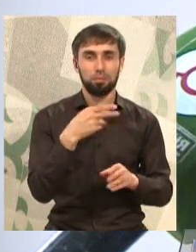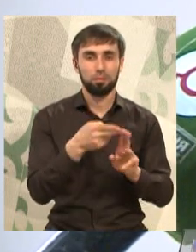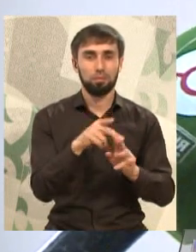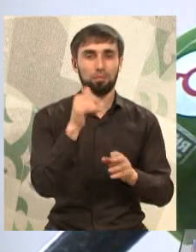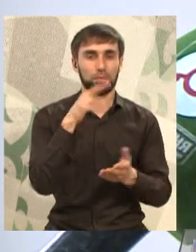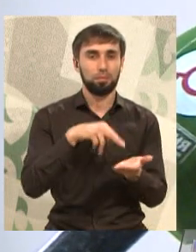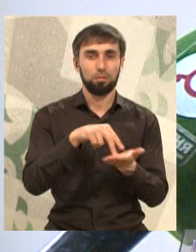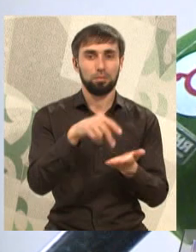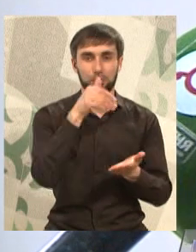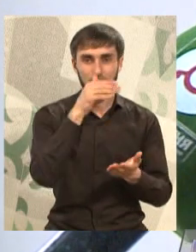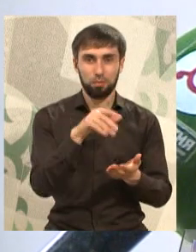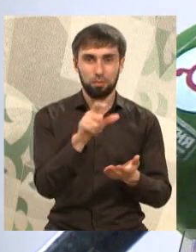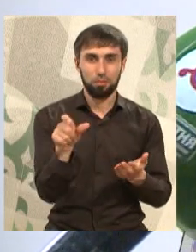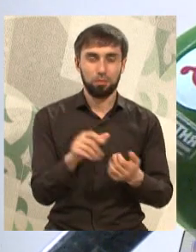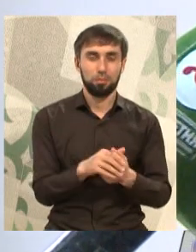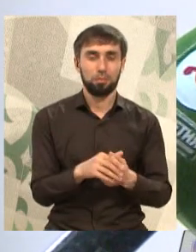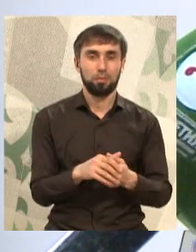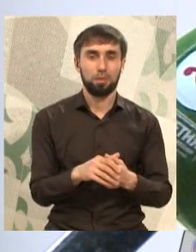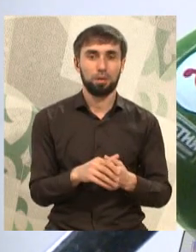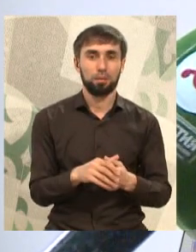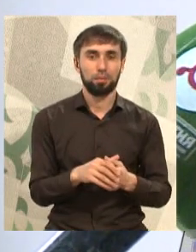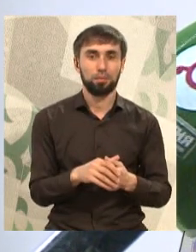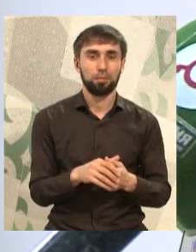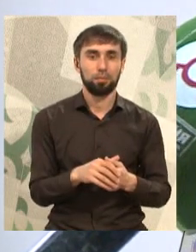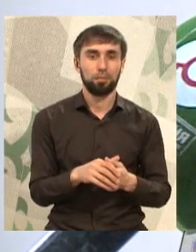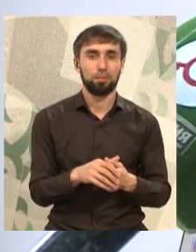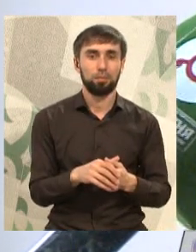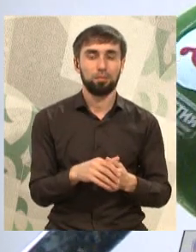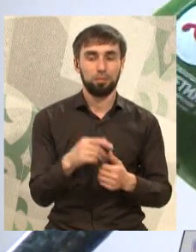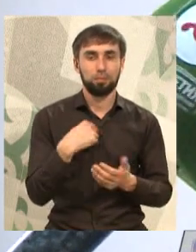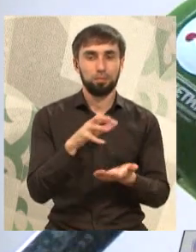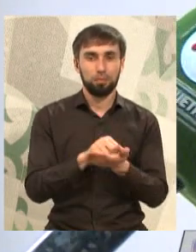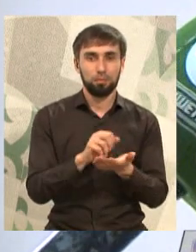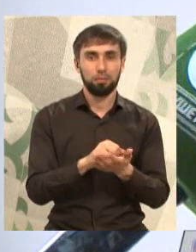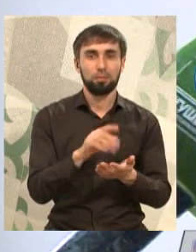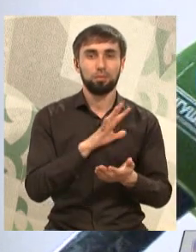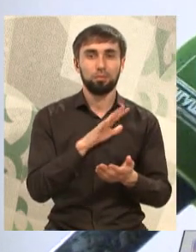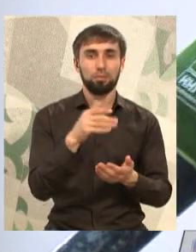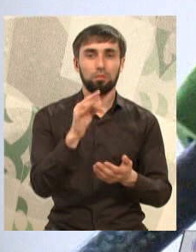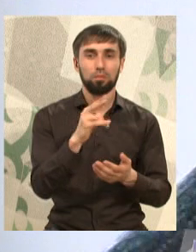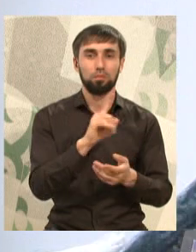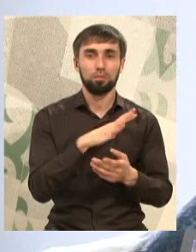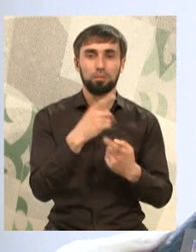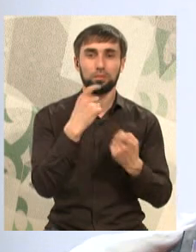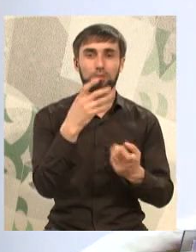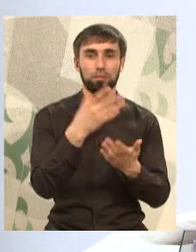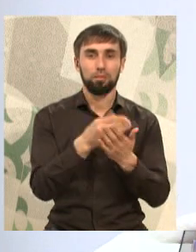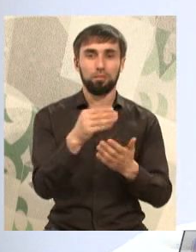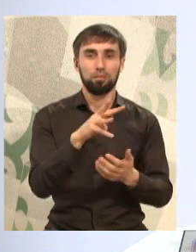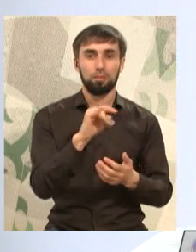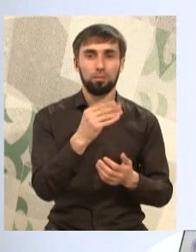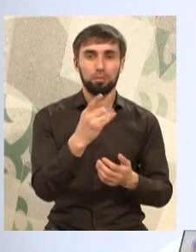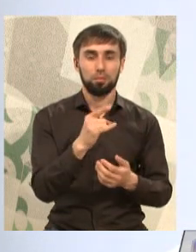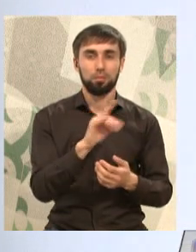не может ходить, как обычные люди. Вот, и занимаемся РФК, чтобы он мог укреплять свои мышцы, освободить